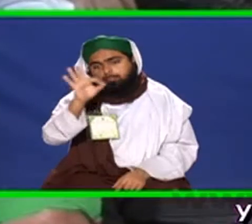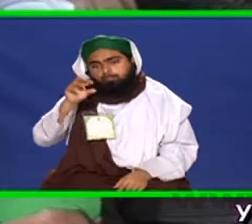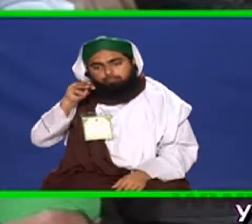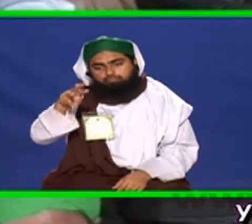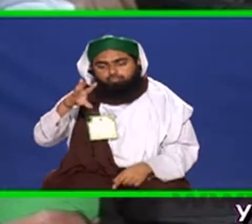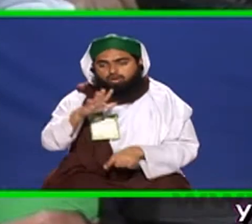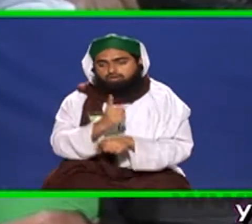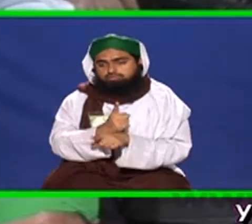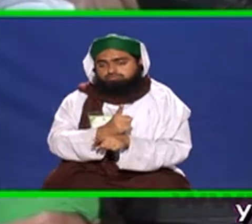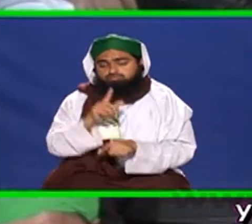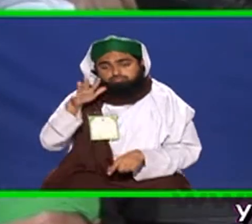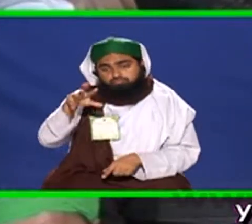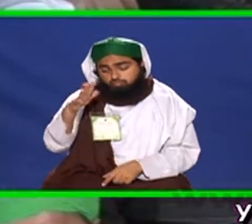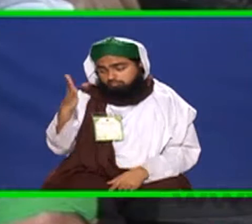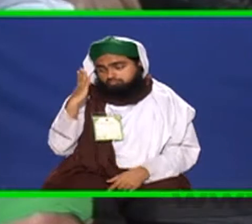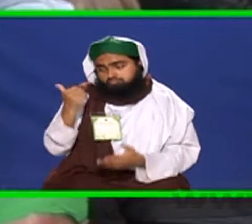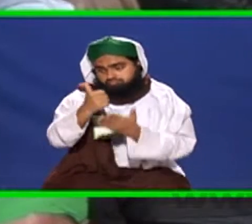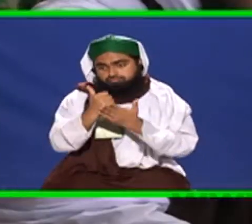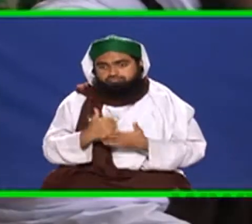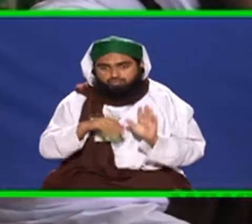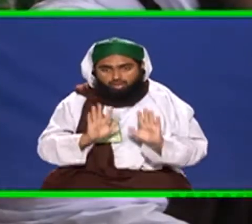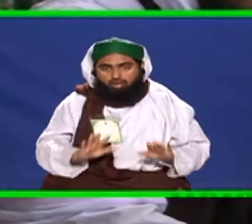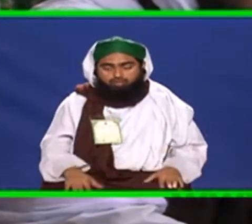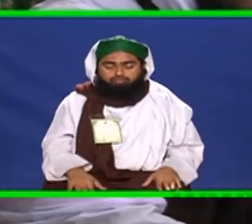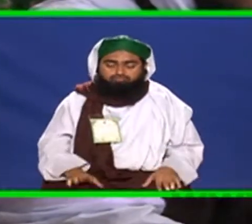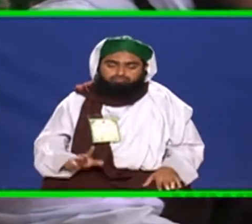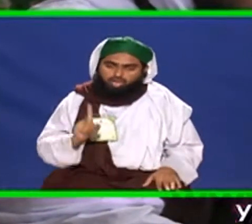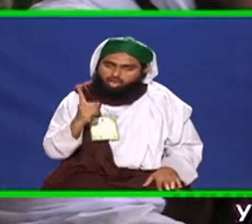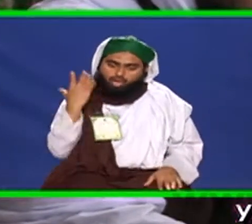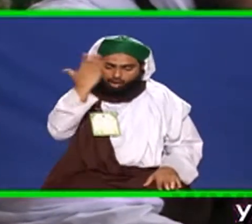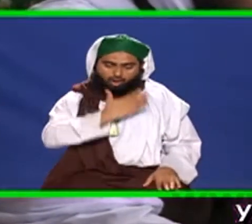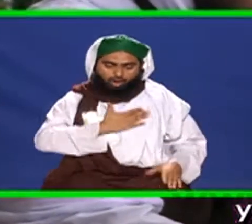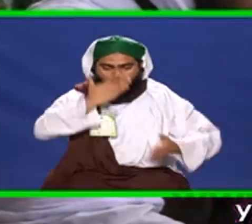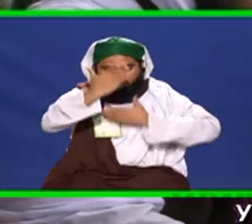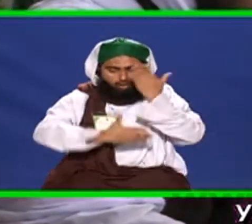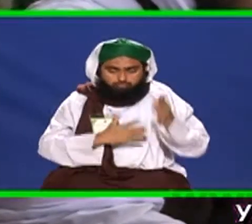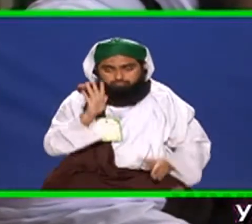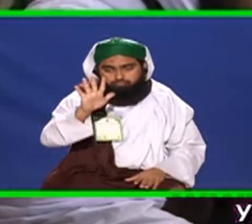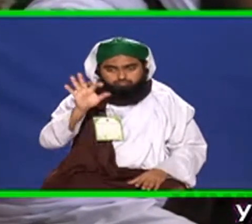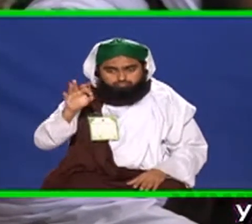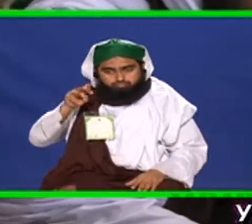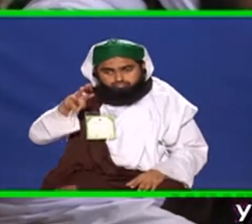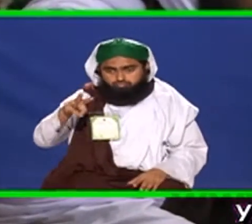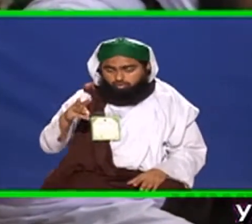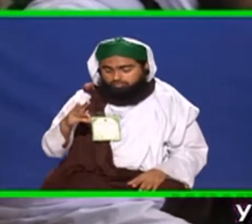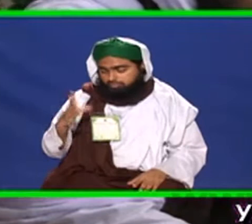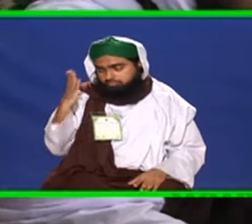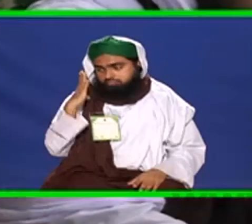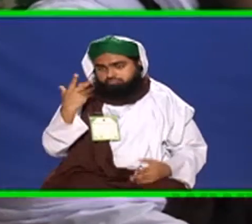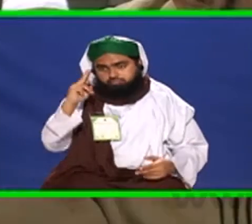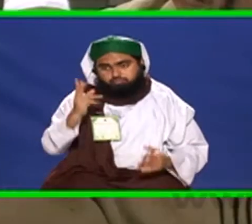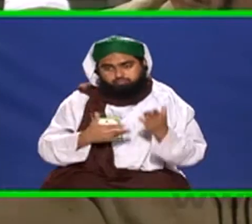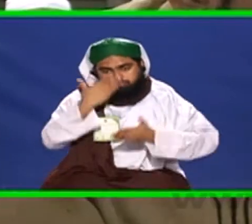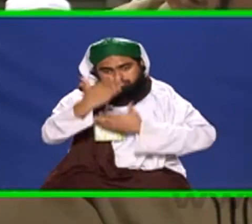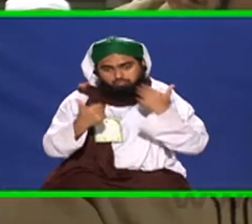کو 50,000 درود شریف کا ثواب. 1 کلمہ طیبہ پڑھو تو 50,000 کلمہ طیبہ کا ثواب. تو